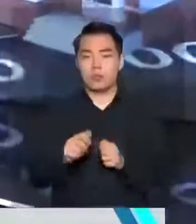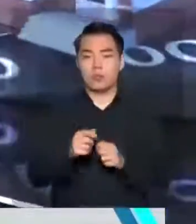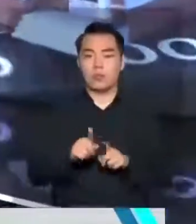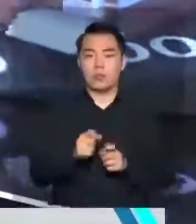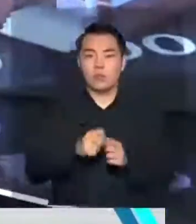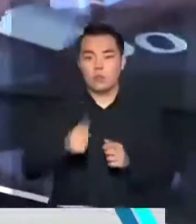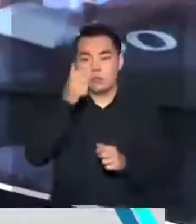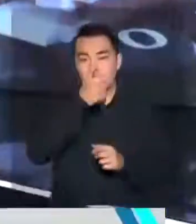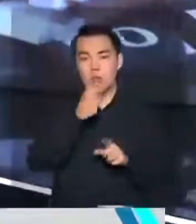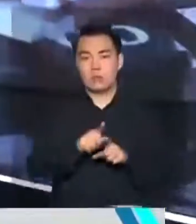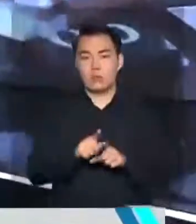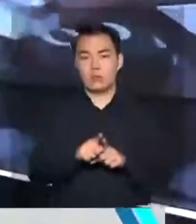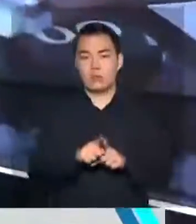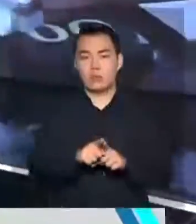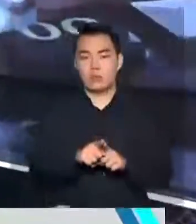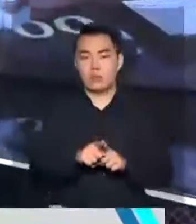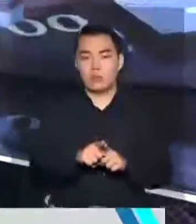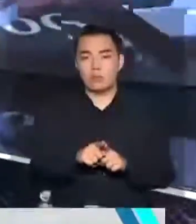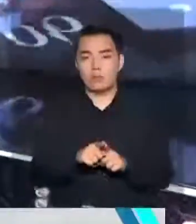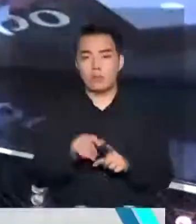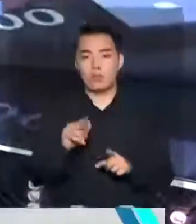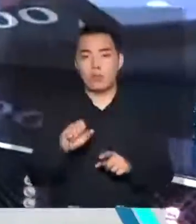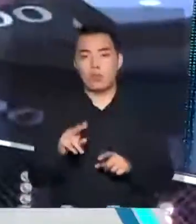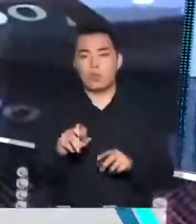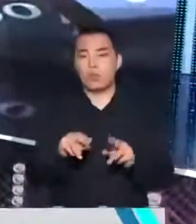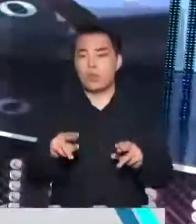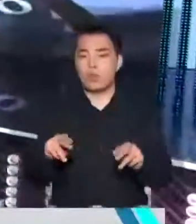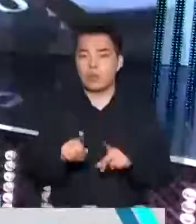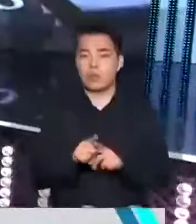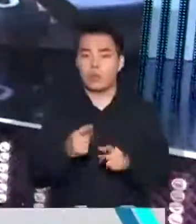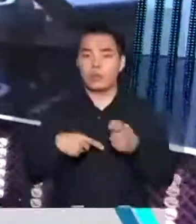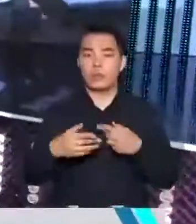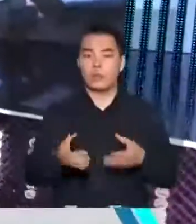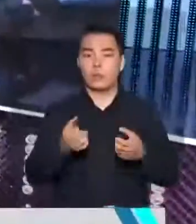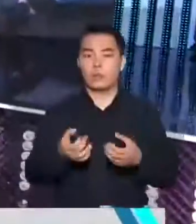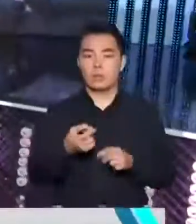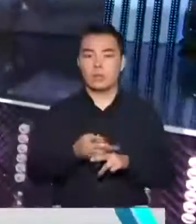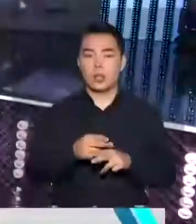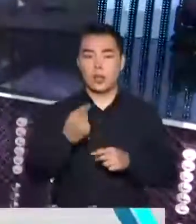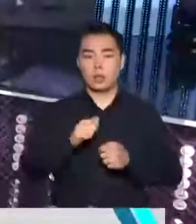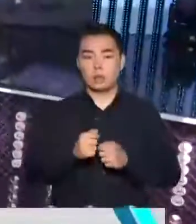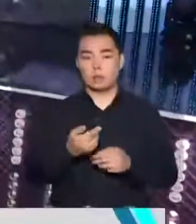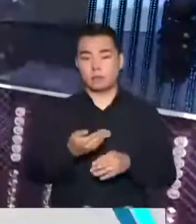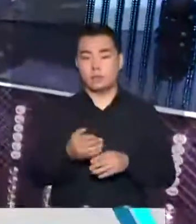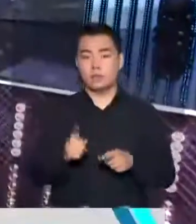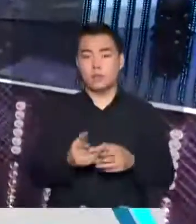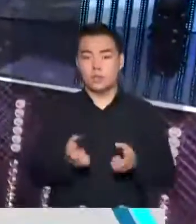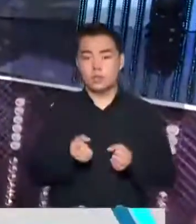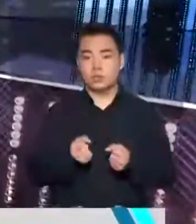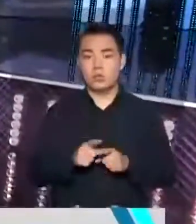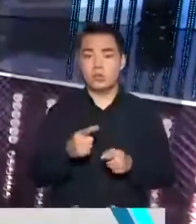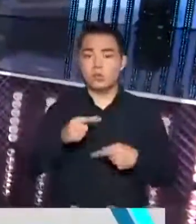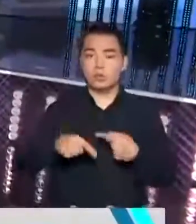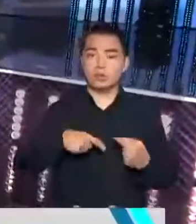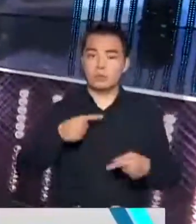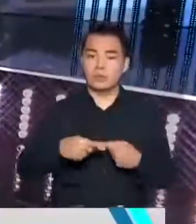жылма-жыл револьверді тәсілмен, яғни қайтымды тәсілмен қайтадан сол бір бөлінген қаражат айналмалы түрде жұмыс жасап